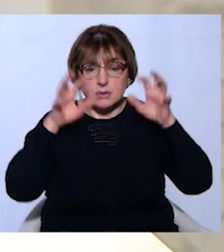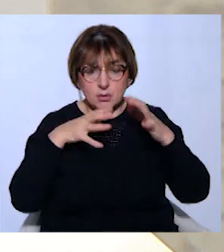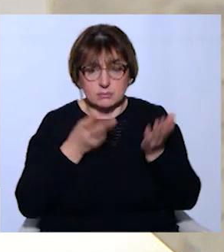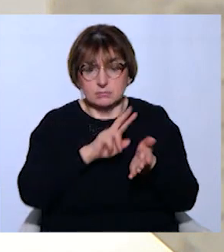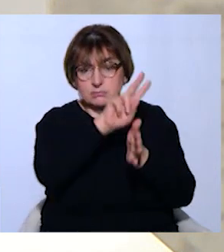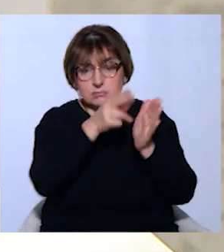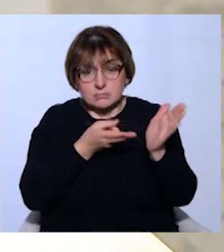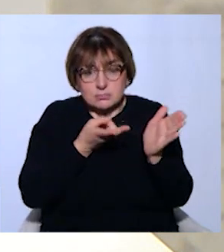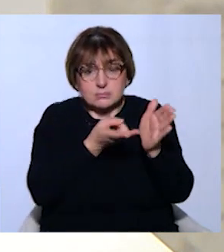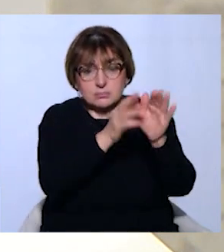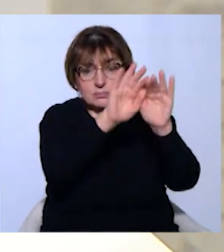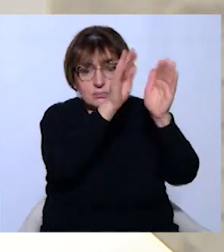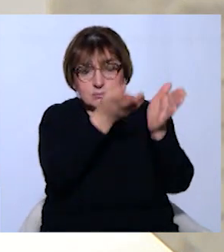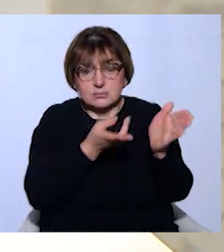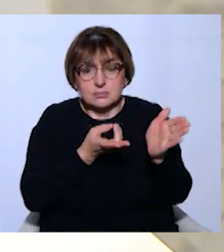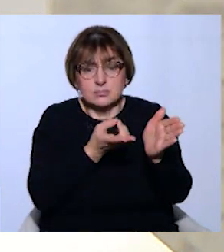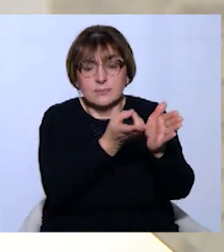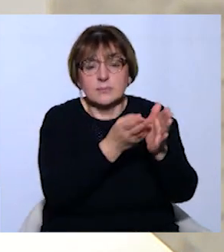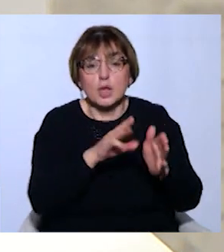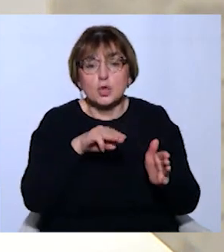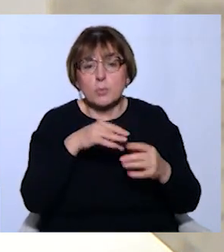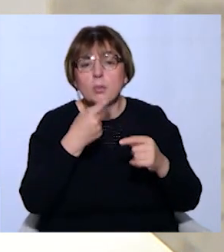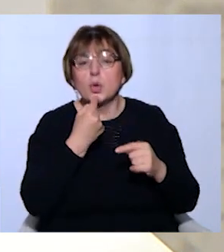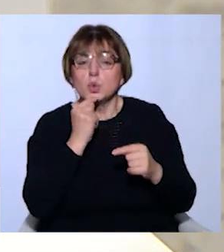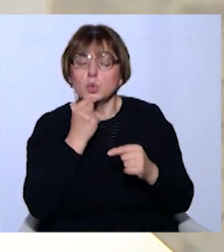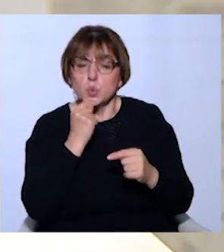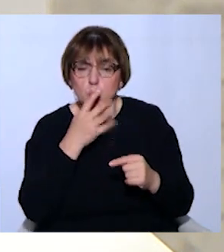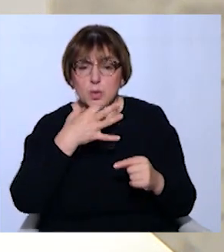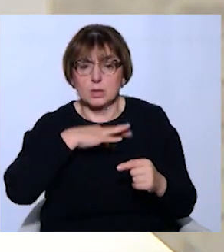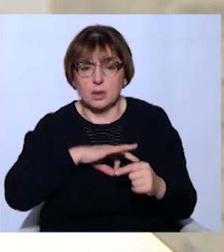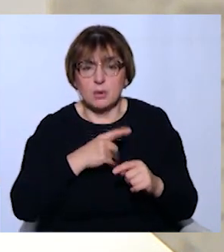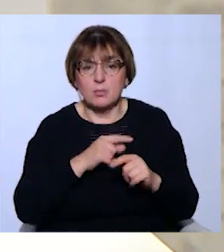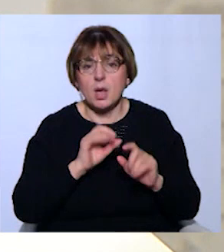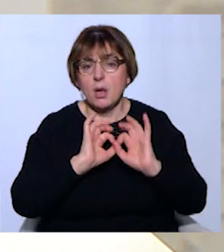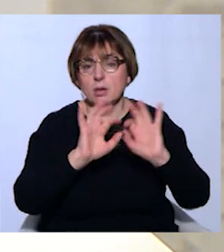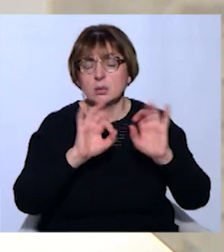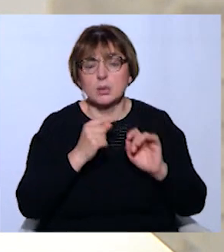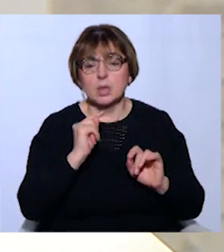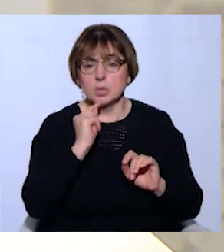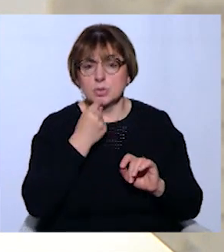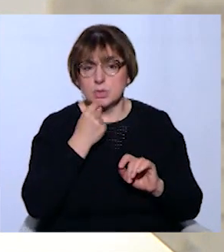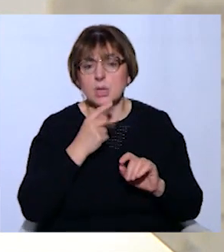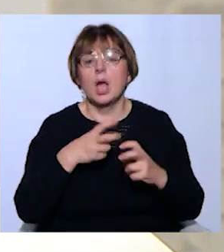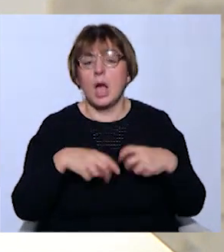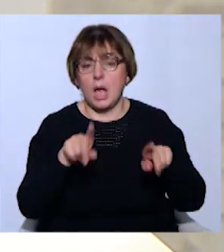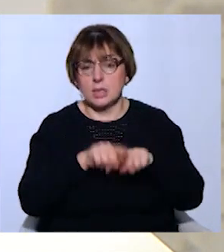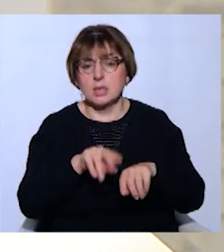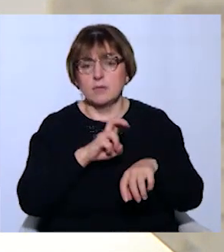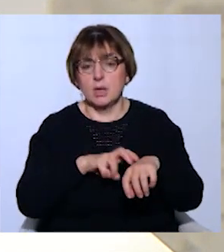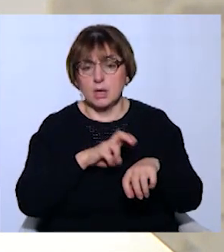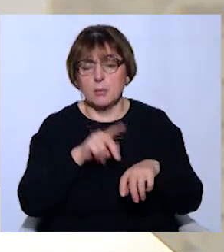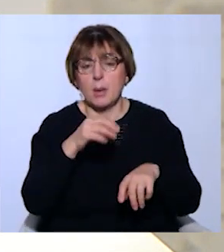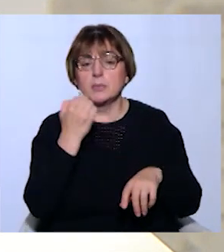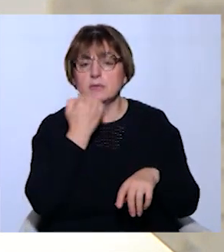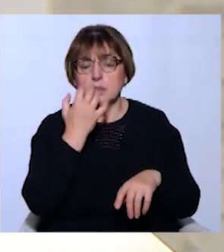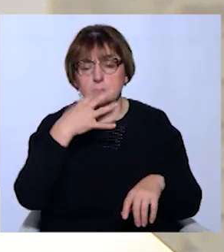ბევრი მეთოდები გამოიყენება, კიდევ სხვა უფრო რთული მეთოდები, რომელზეც ახლა ვერ ვისაუბრებთ, მედიცინაში, აი ამ